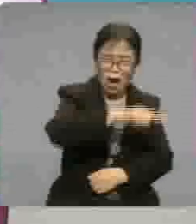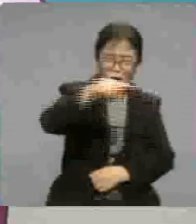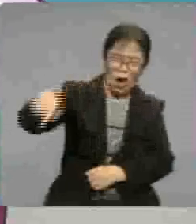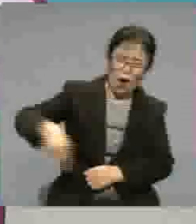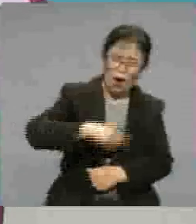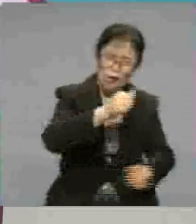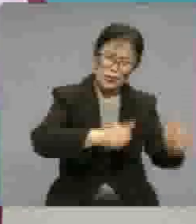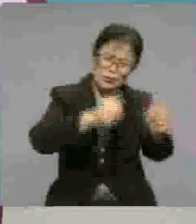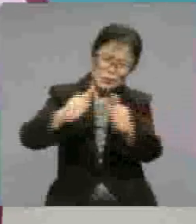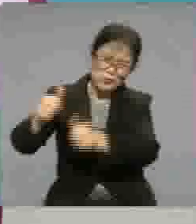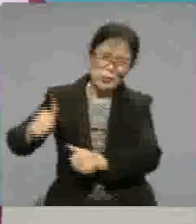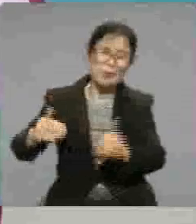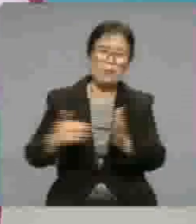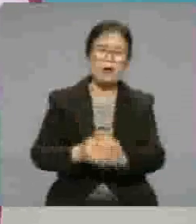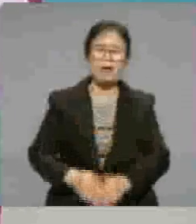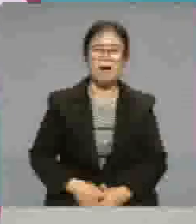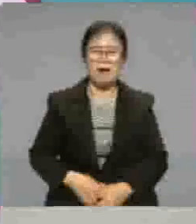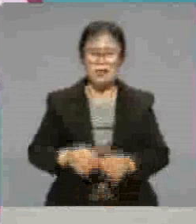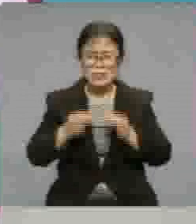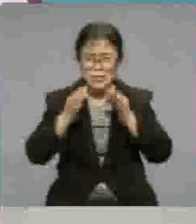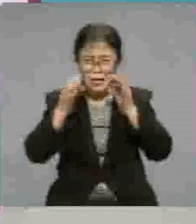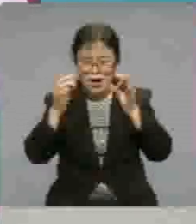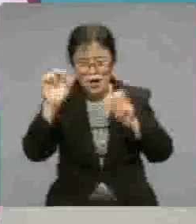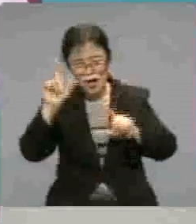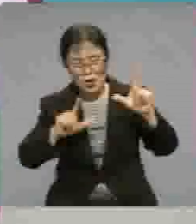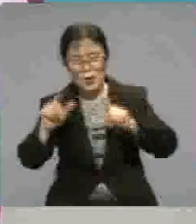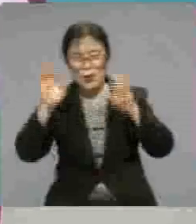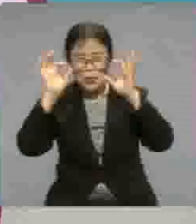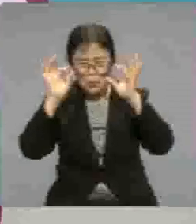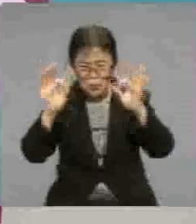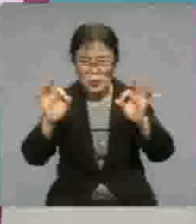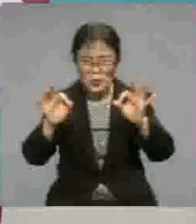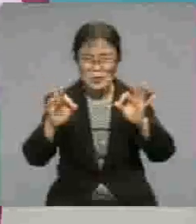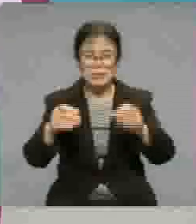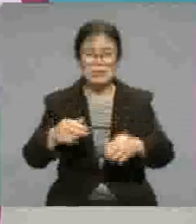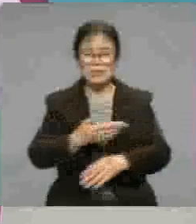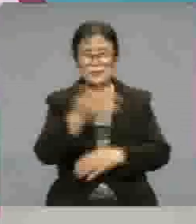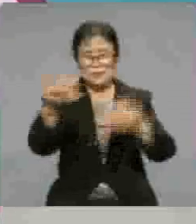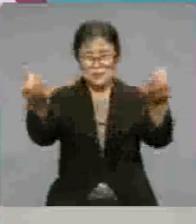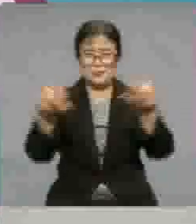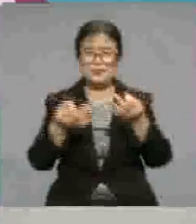것인데요 손에 땀을 주게한 현장으로 최한성 기자와 함께